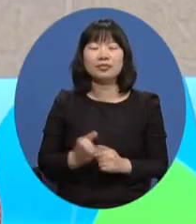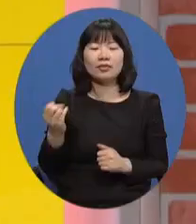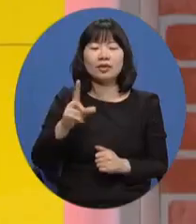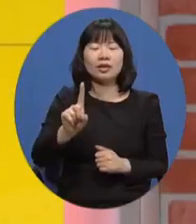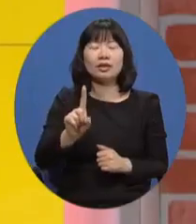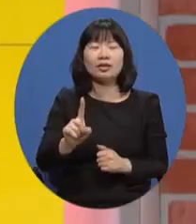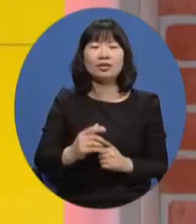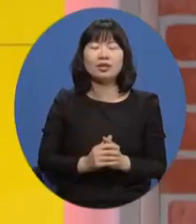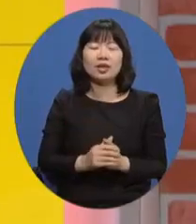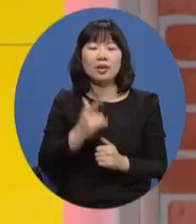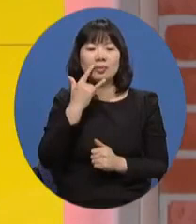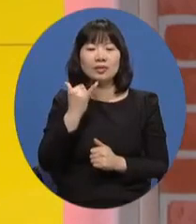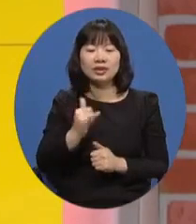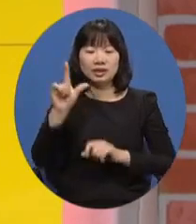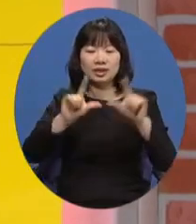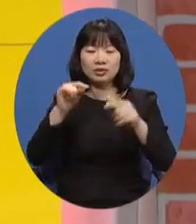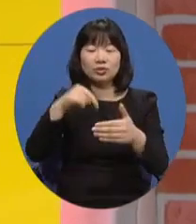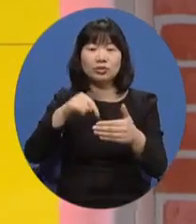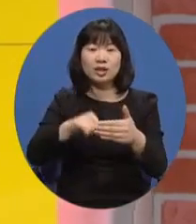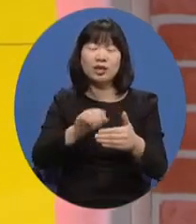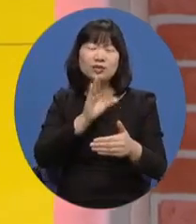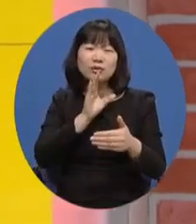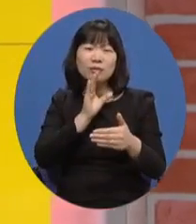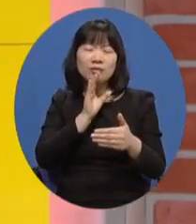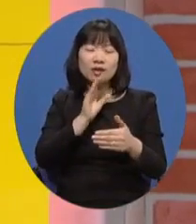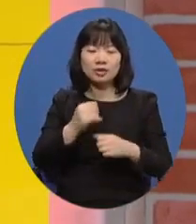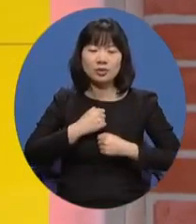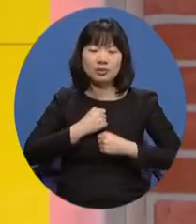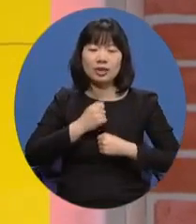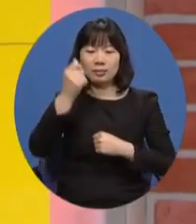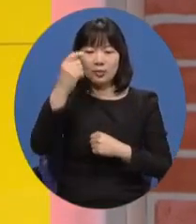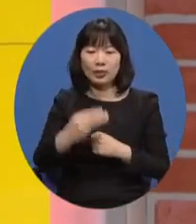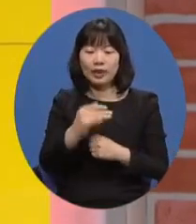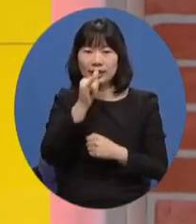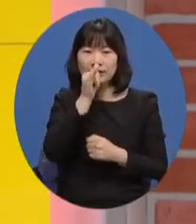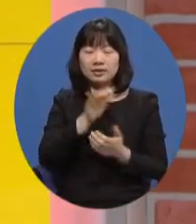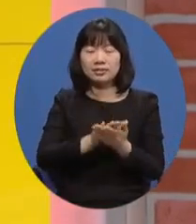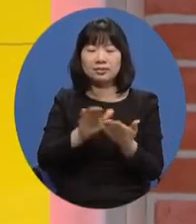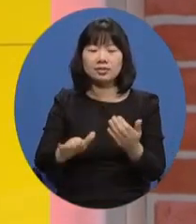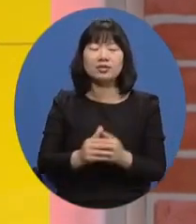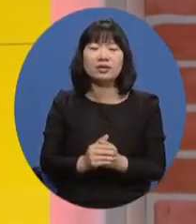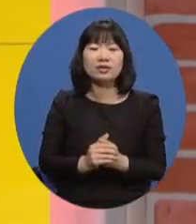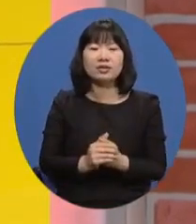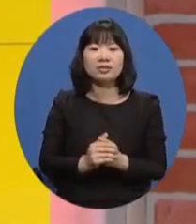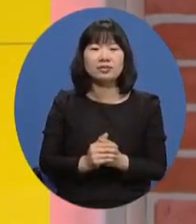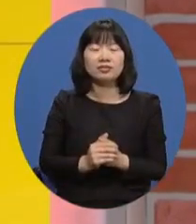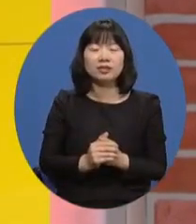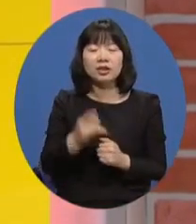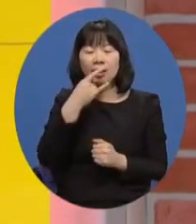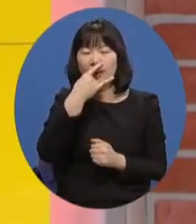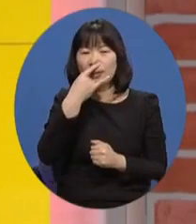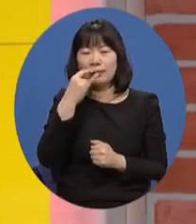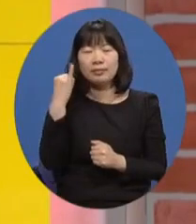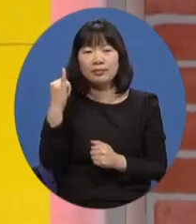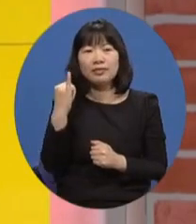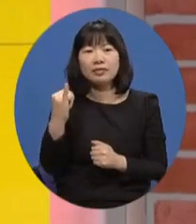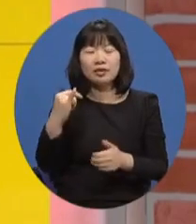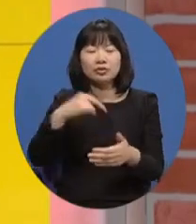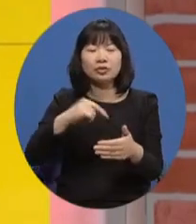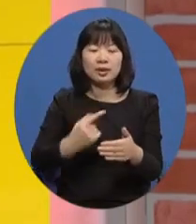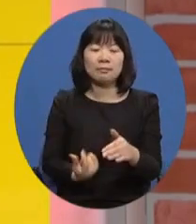또한요. 부모의 태도 중에 우리가 정말 조심해야 되는 몇 가지가 있는데요. 엄마 중에는요.